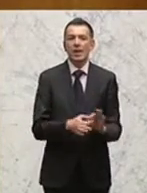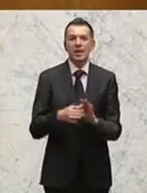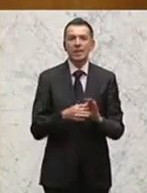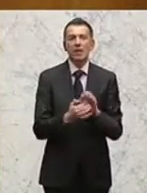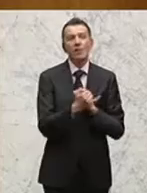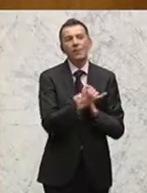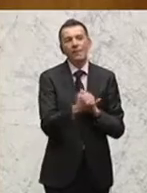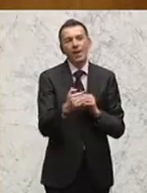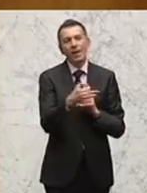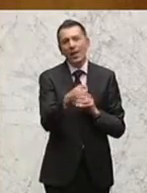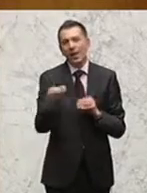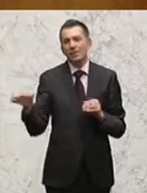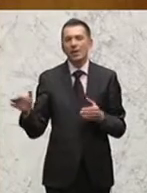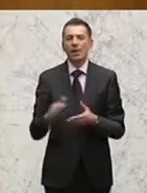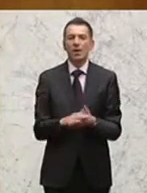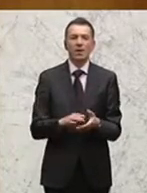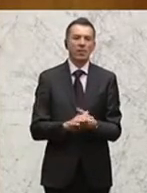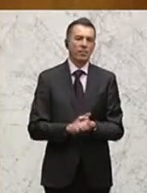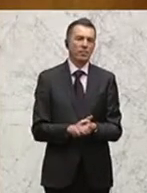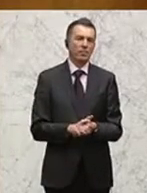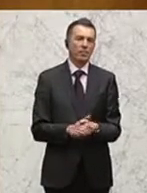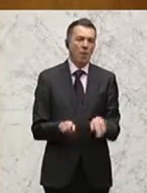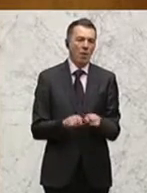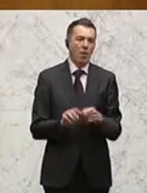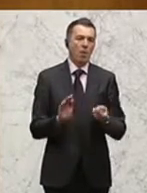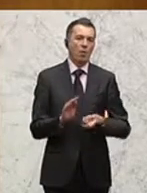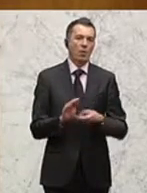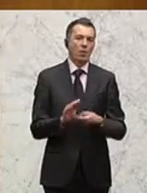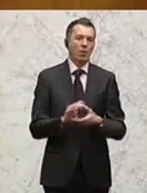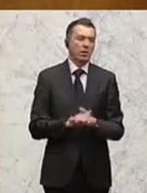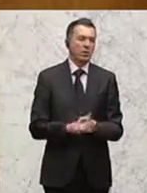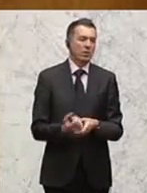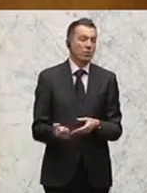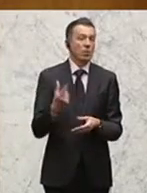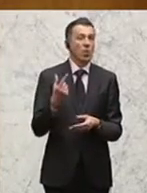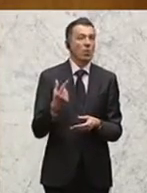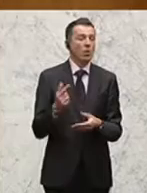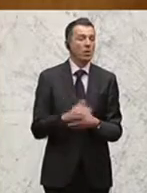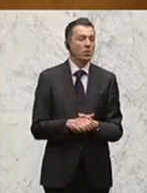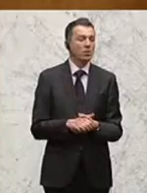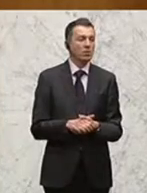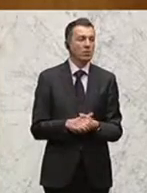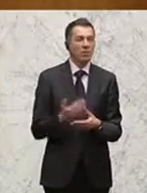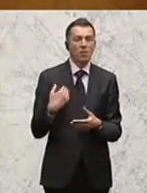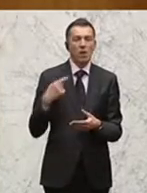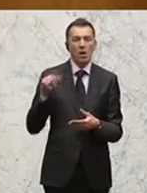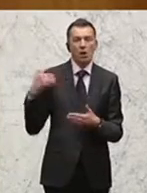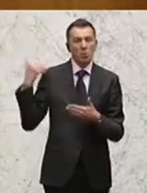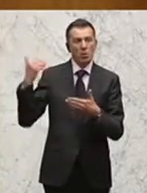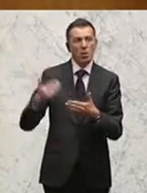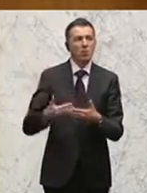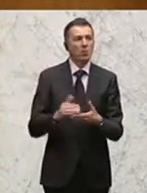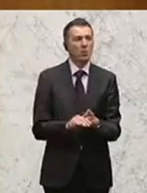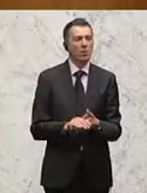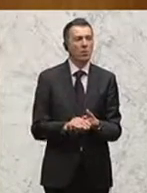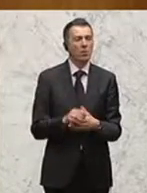jeder Einzelne letztendlich auch gefordert. Und gerade in den letzten Monaten,